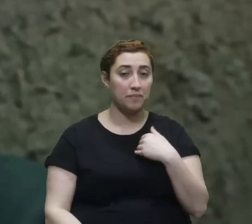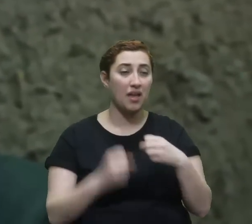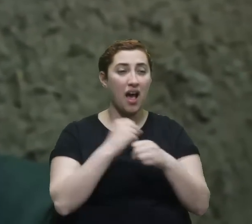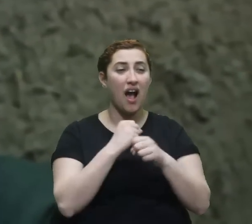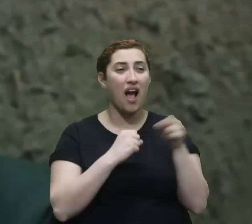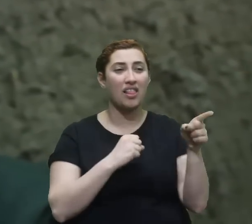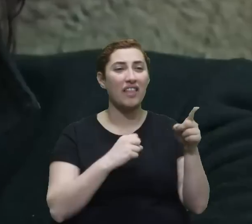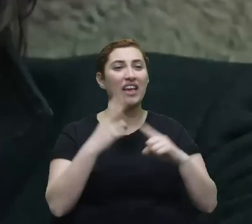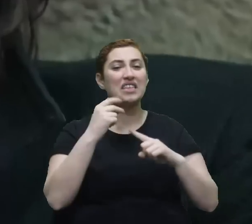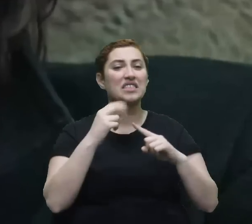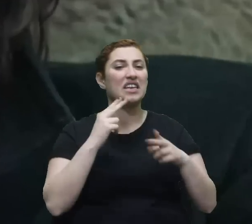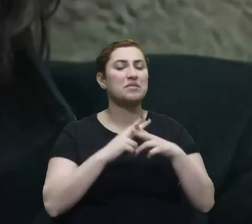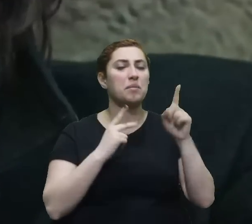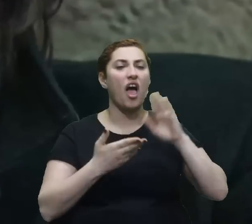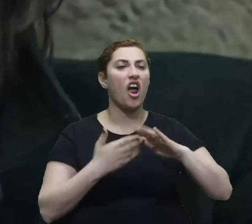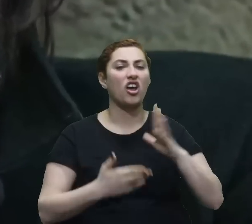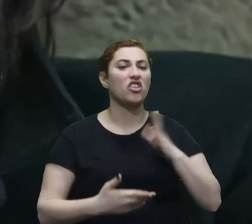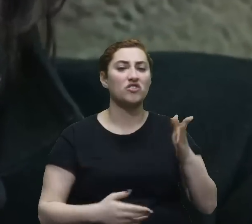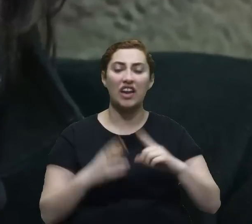Galata'da İshak adında bir arkadaşının oğlu.